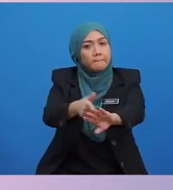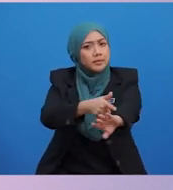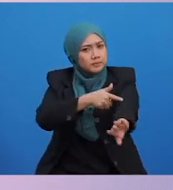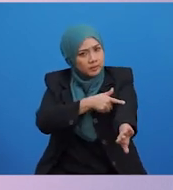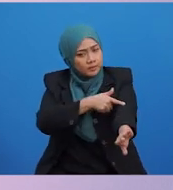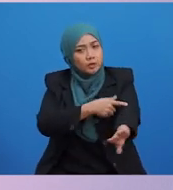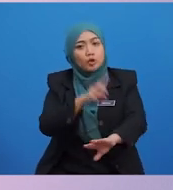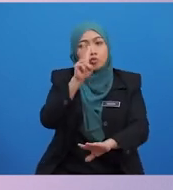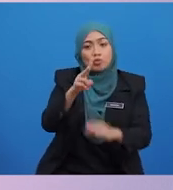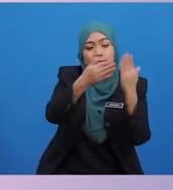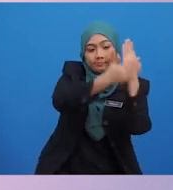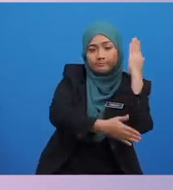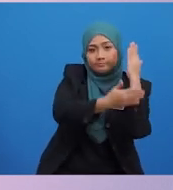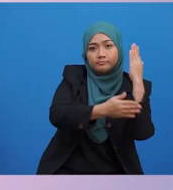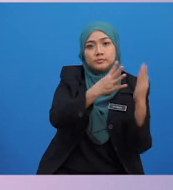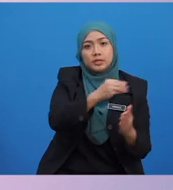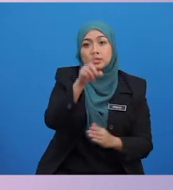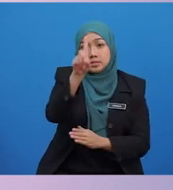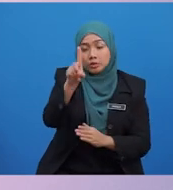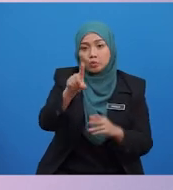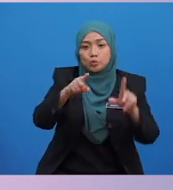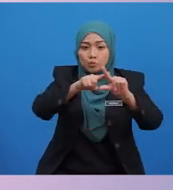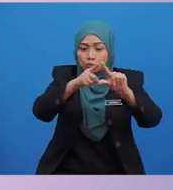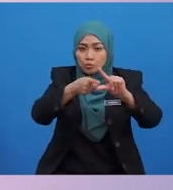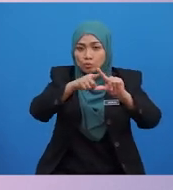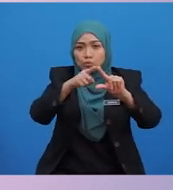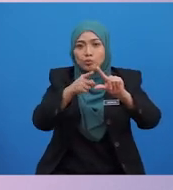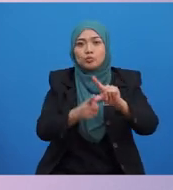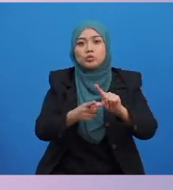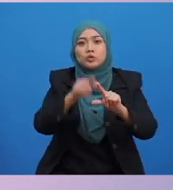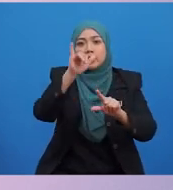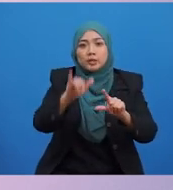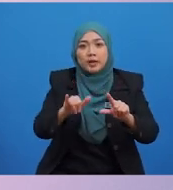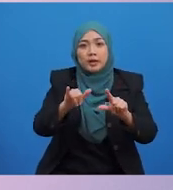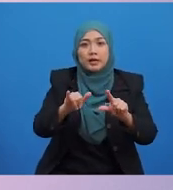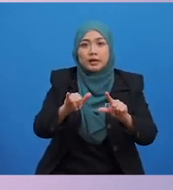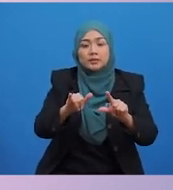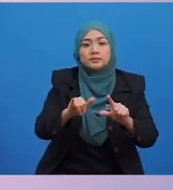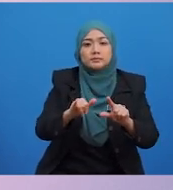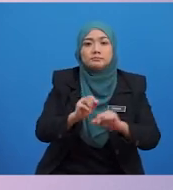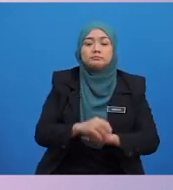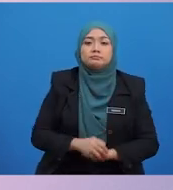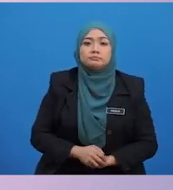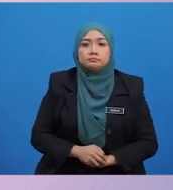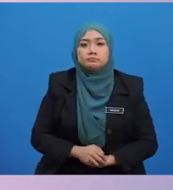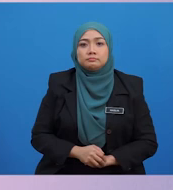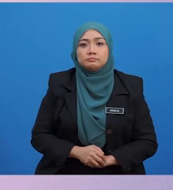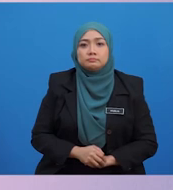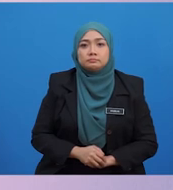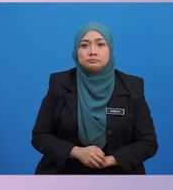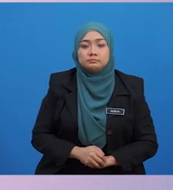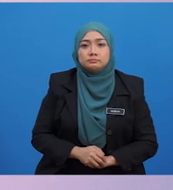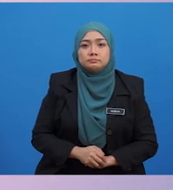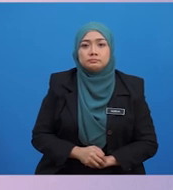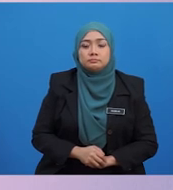dua sisi dan satu sudut bukan kandung yang virus yaitu syarat asas bagi